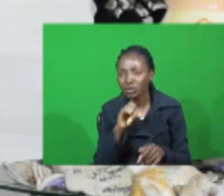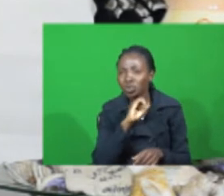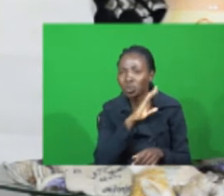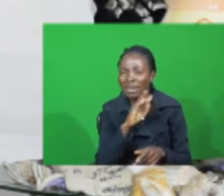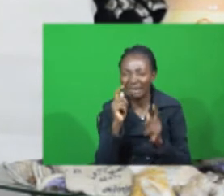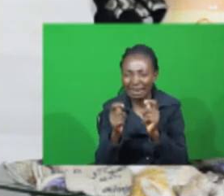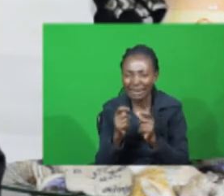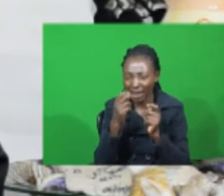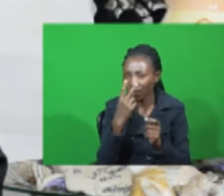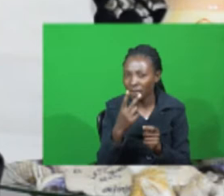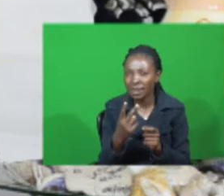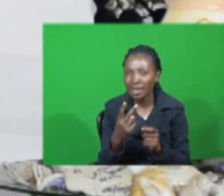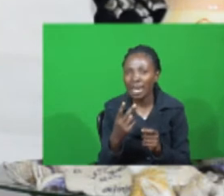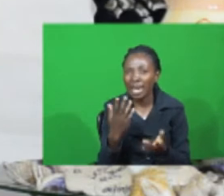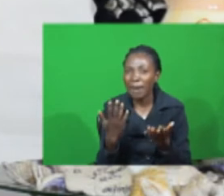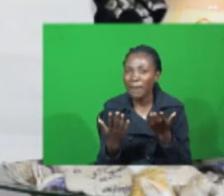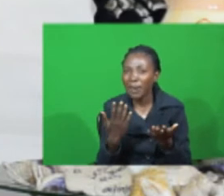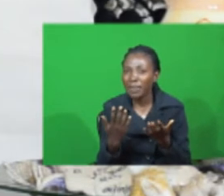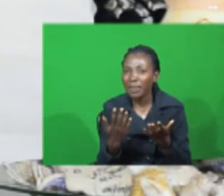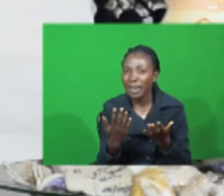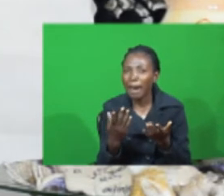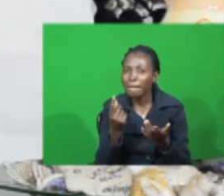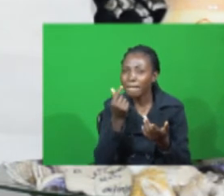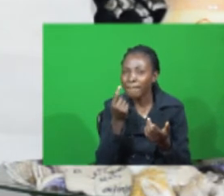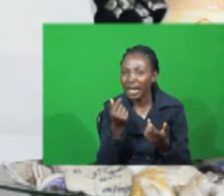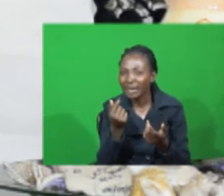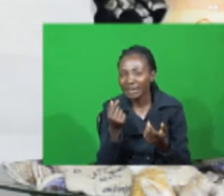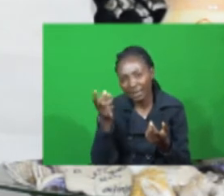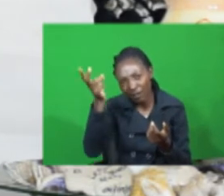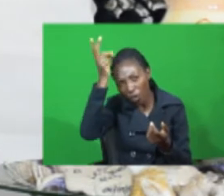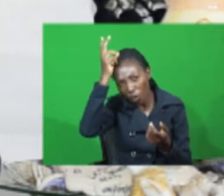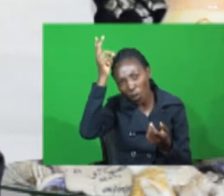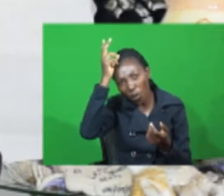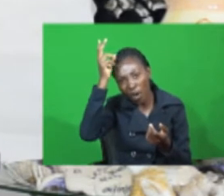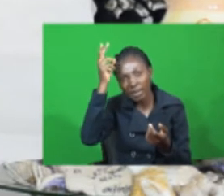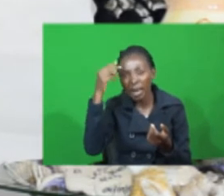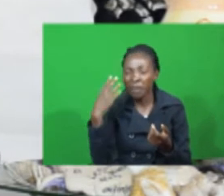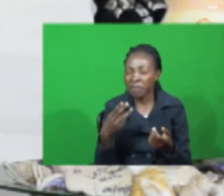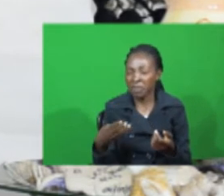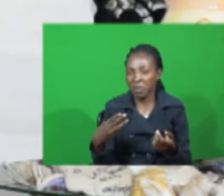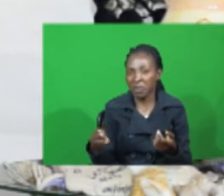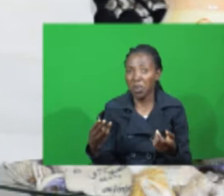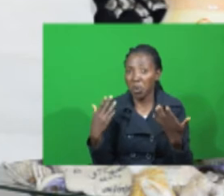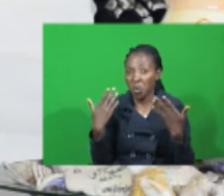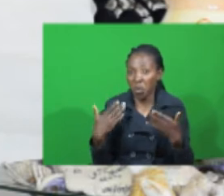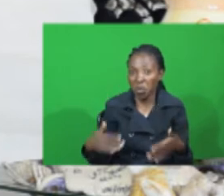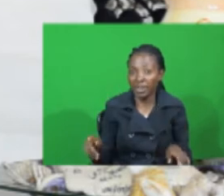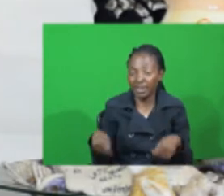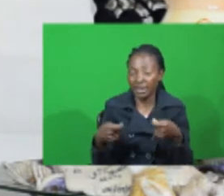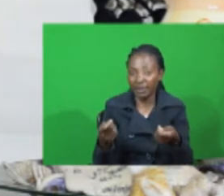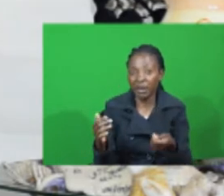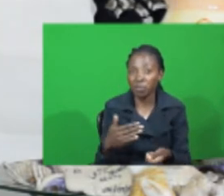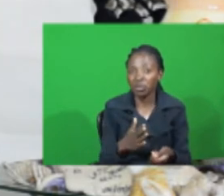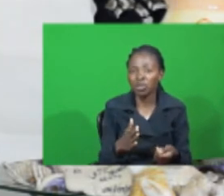kuti uno wakanaka ndichida kuedza kungoona mari inogona kudaro iri kupambadzwa nevanhu kuzvifere because